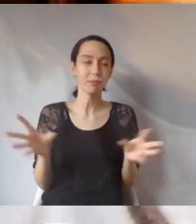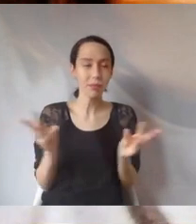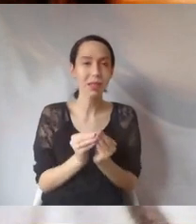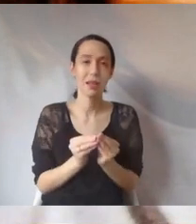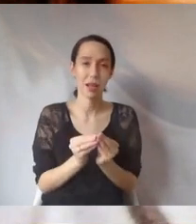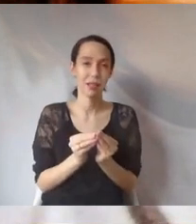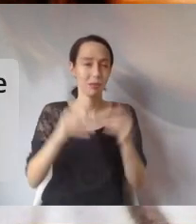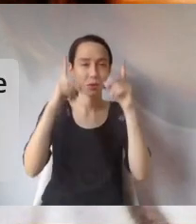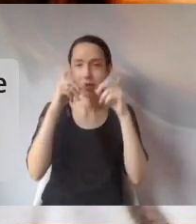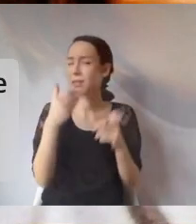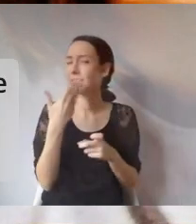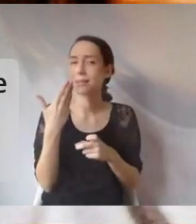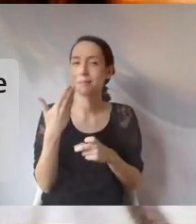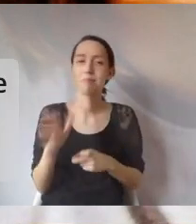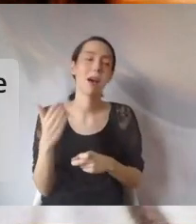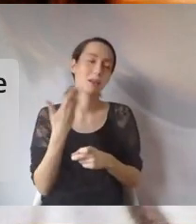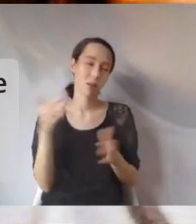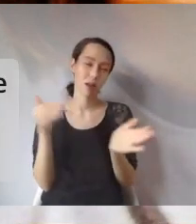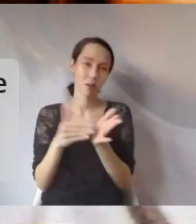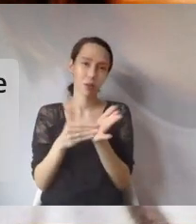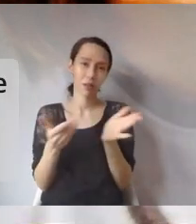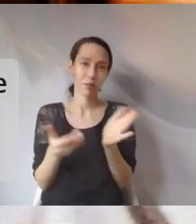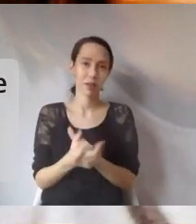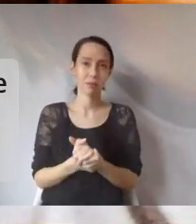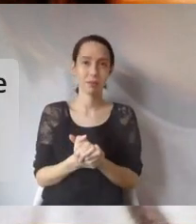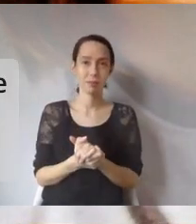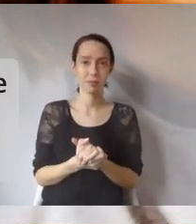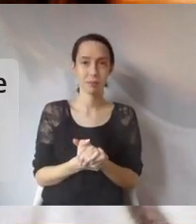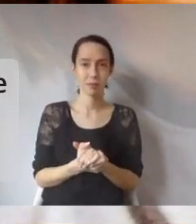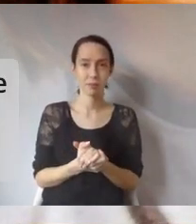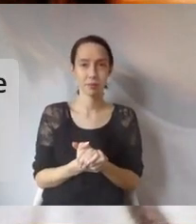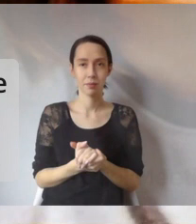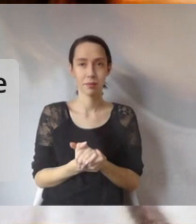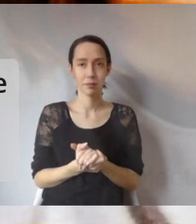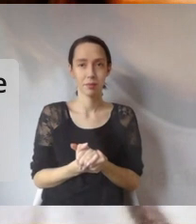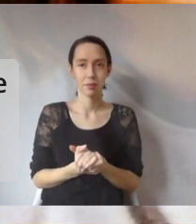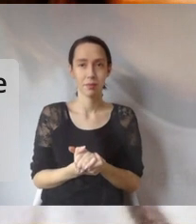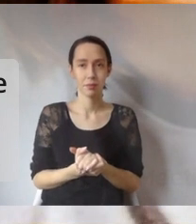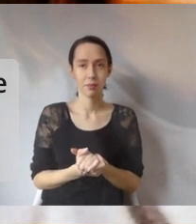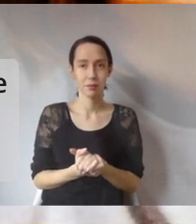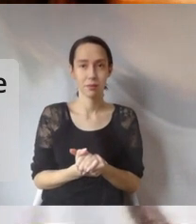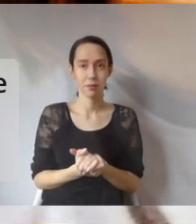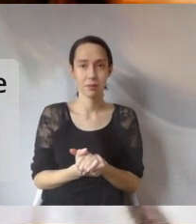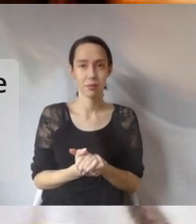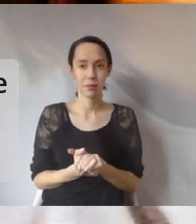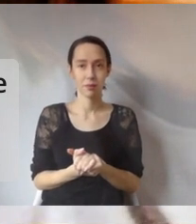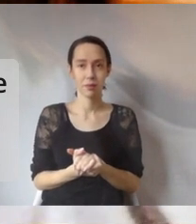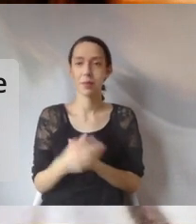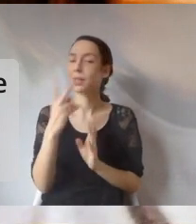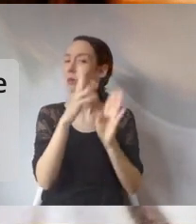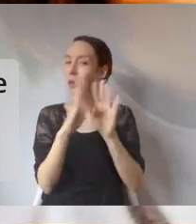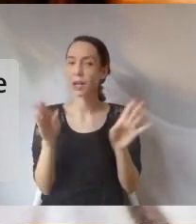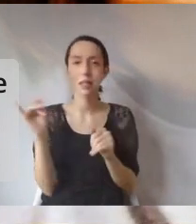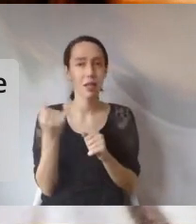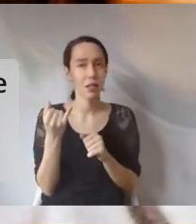przydatne. I ja już teraz Wam pokażę zaraz, jak powinno wyglądać idealne zdjęcie na